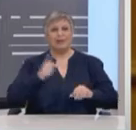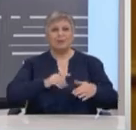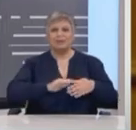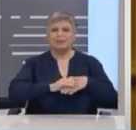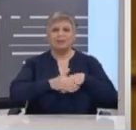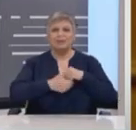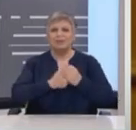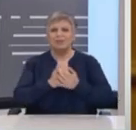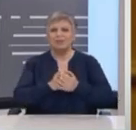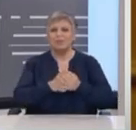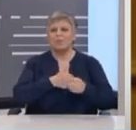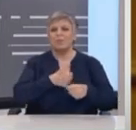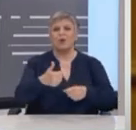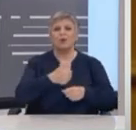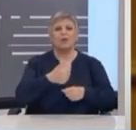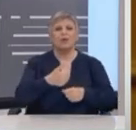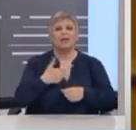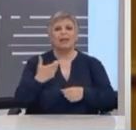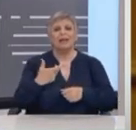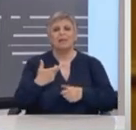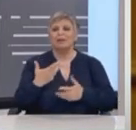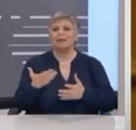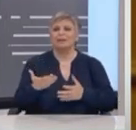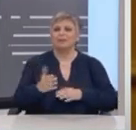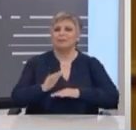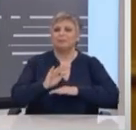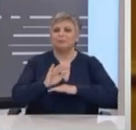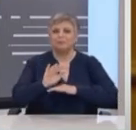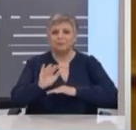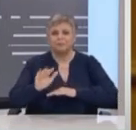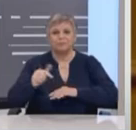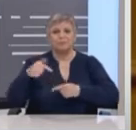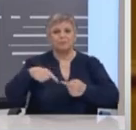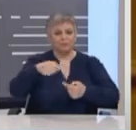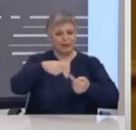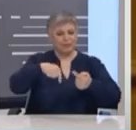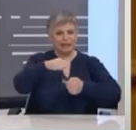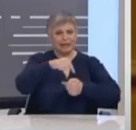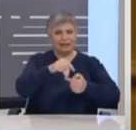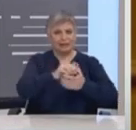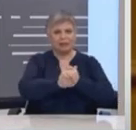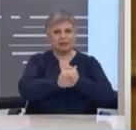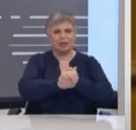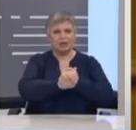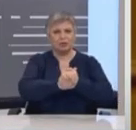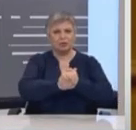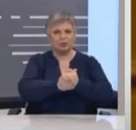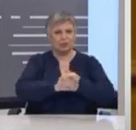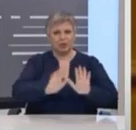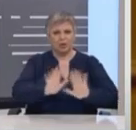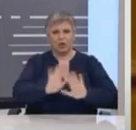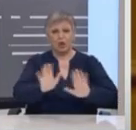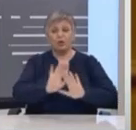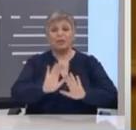να συγκροτήσουμε μια σύμπτωση εντός του κυβερνητικού συνασπισμού, αλλά μια ευρεία